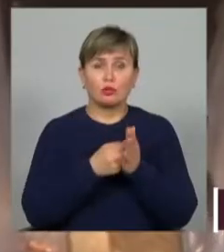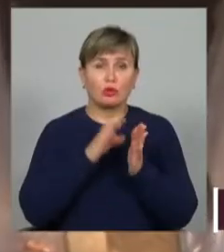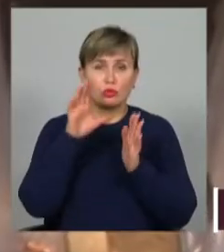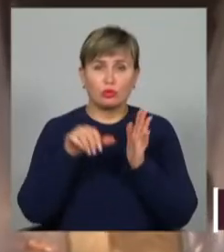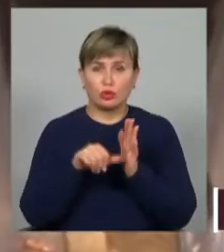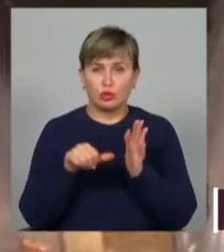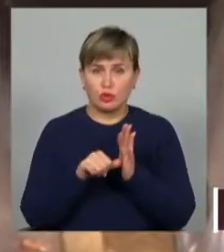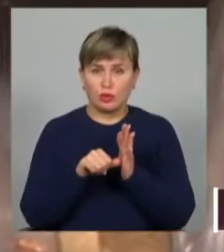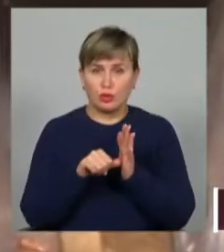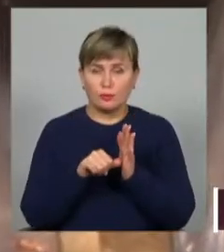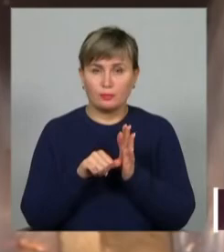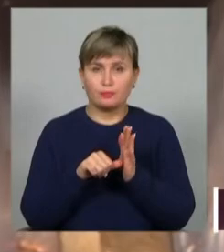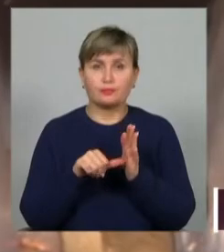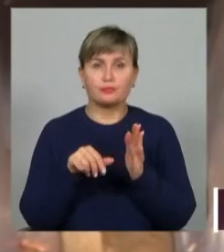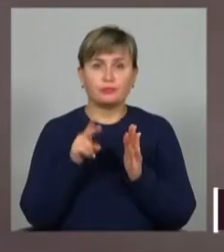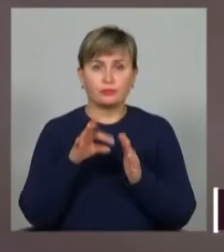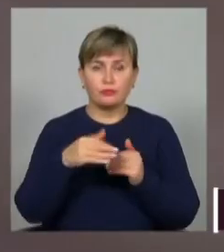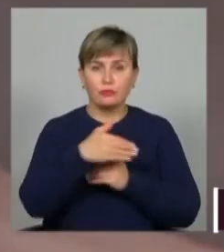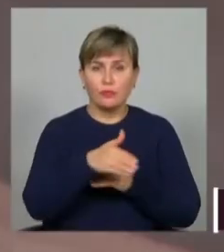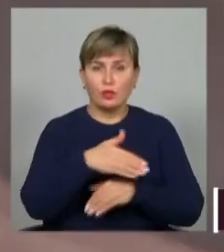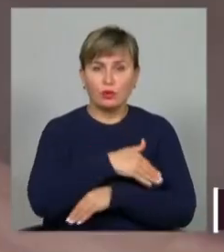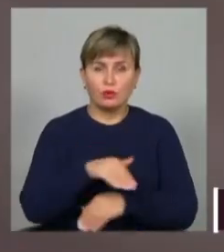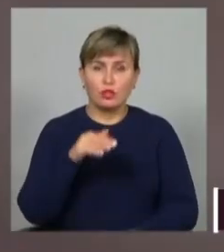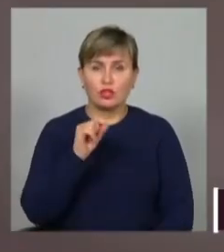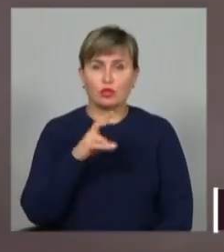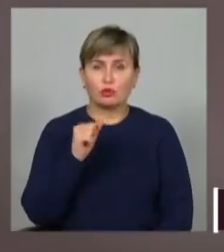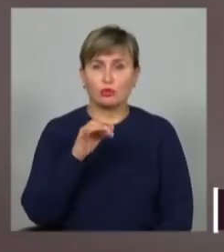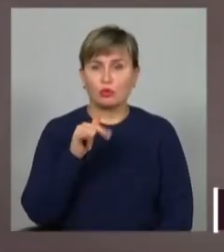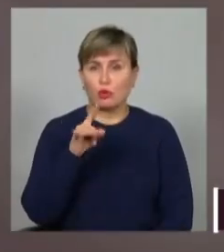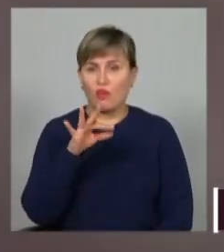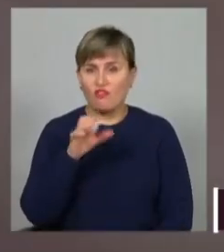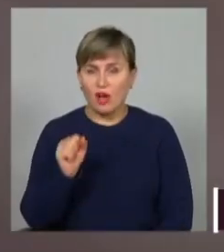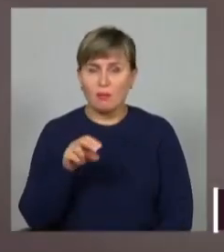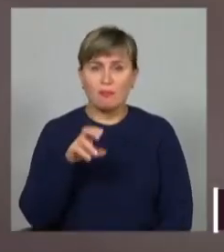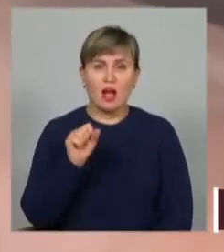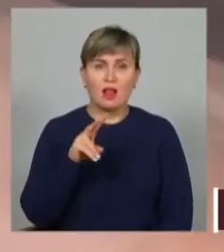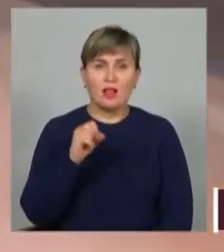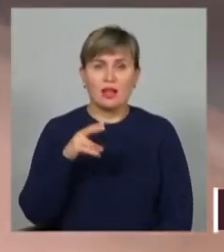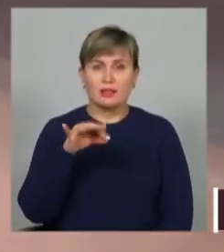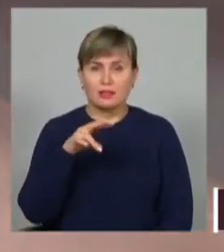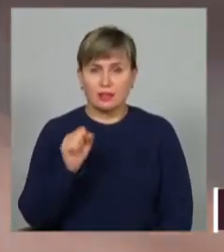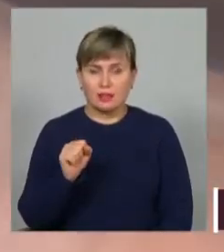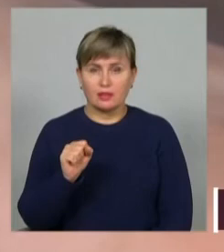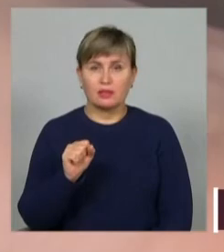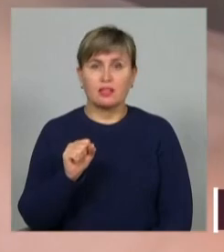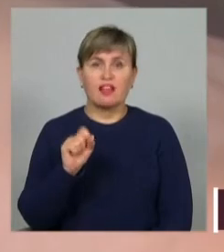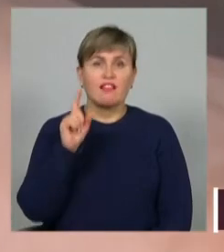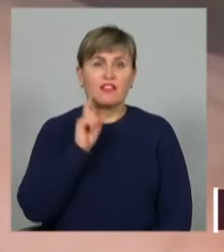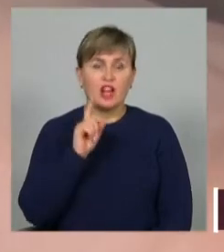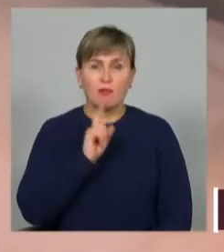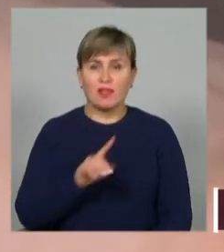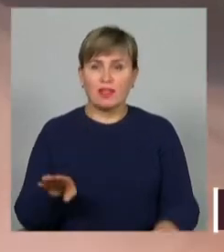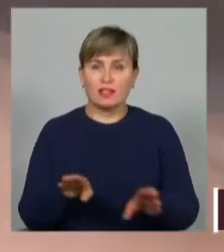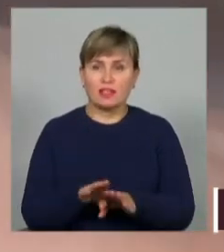утра 10 февраля по периметру улиц Женсугурова, Сокольского, Паладина, Запорожская. Временные